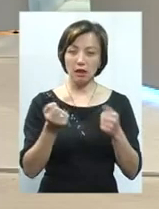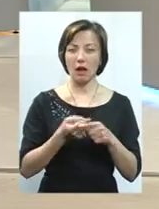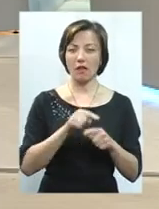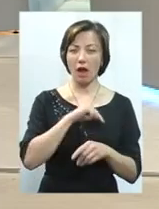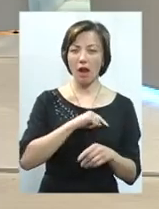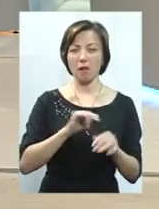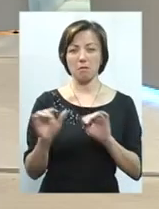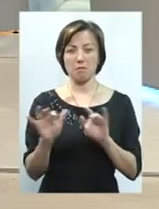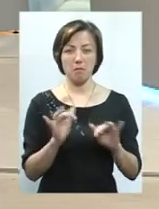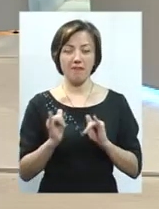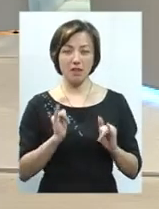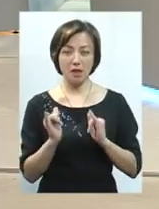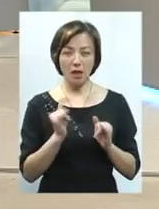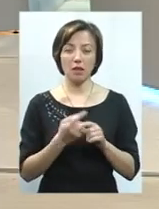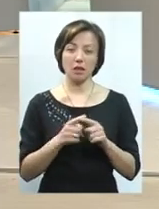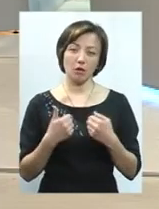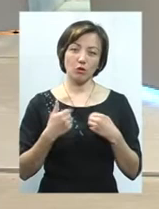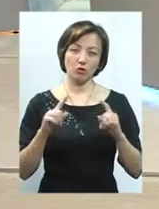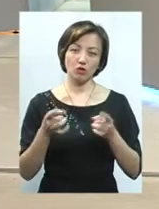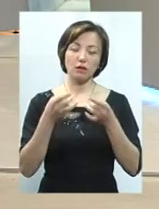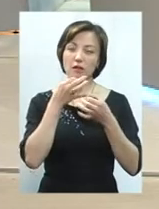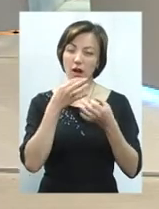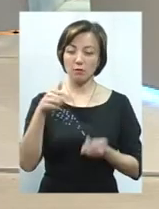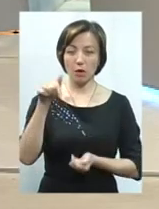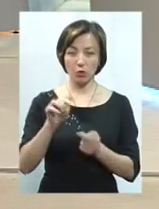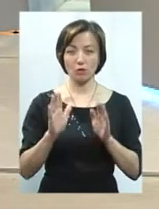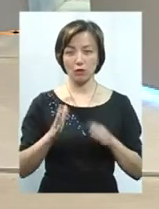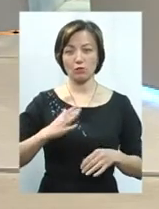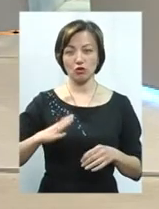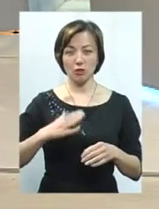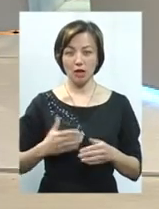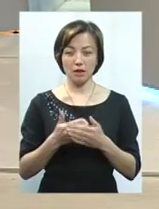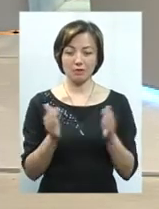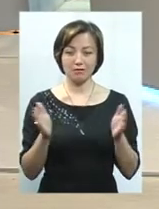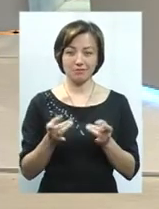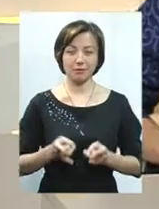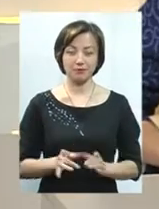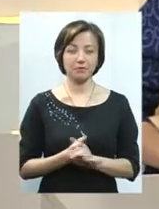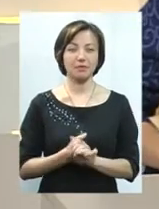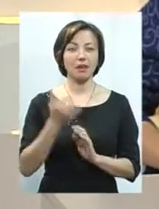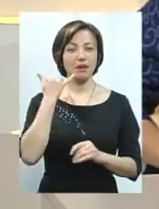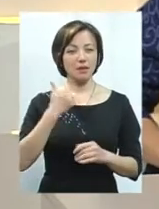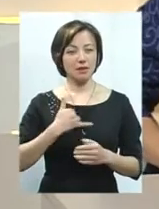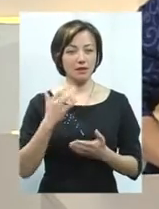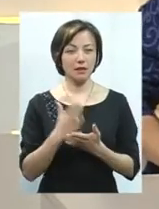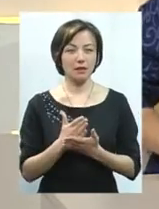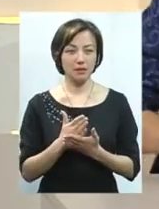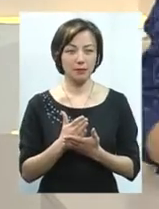поведение, и вот это животное нам очень нравится, подходит, и мы будем ждать от него щенка. У нас есть первый телефонный